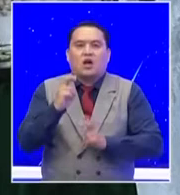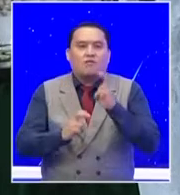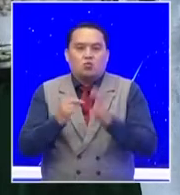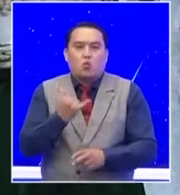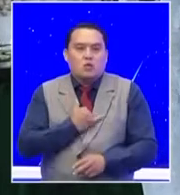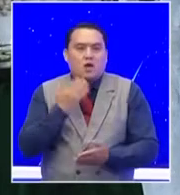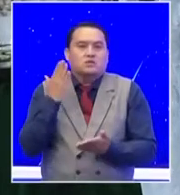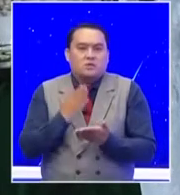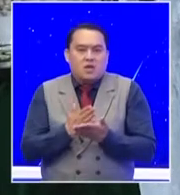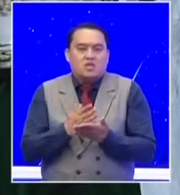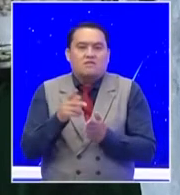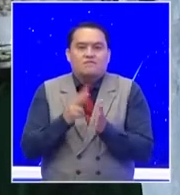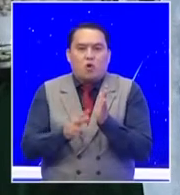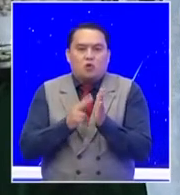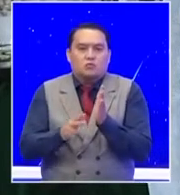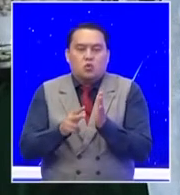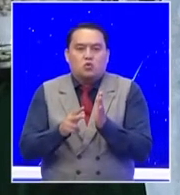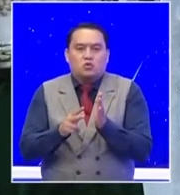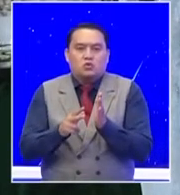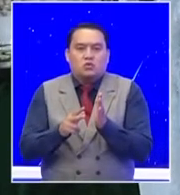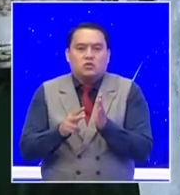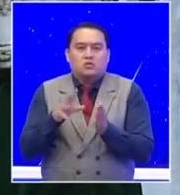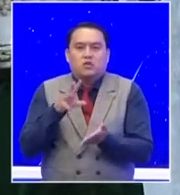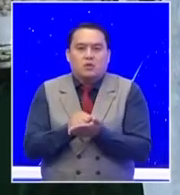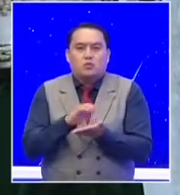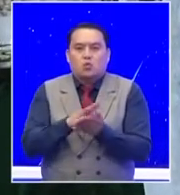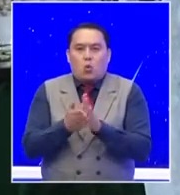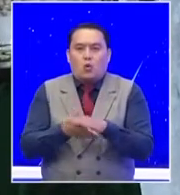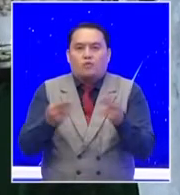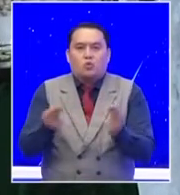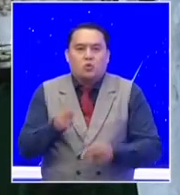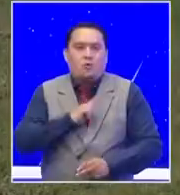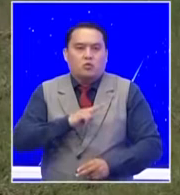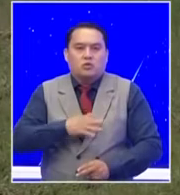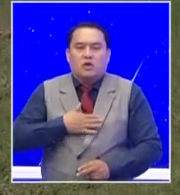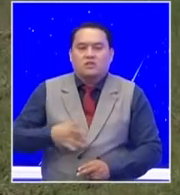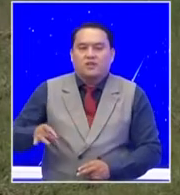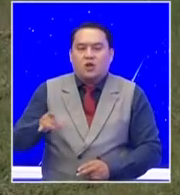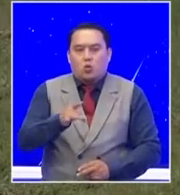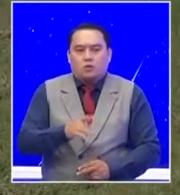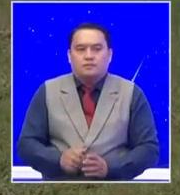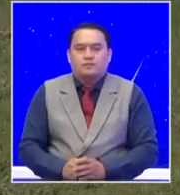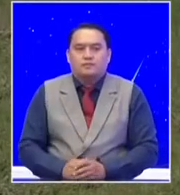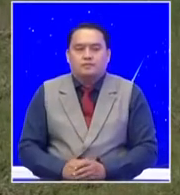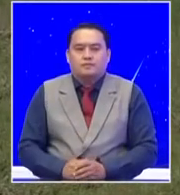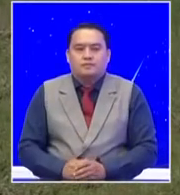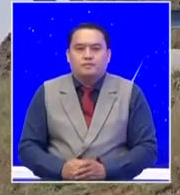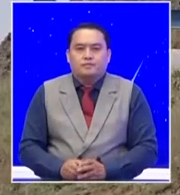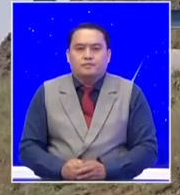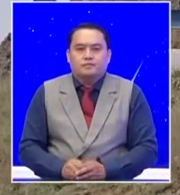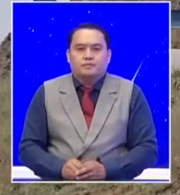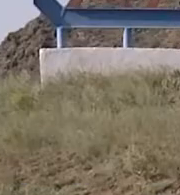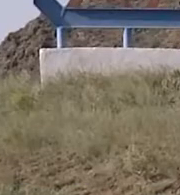есть пасека, еще около 80 пчеловодов с нами по договору работают вот с нашего региона. Гульмира Тимиргалиева, Абзал Нусипов, телеканал